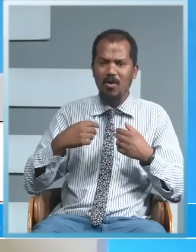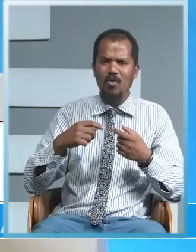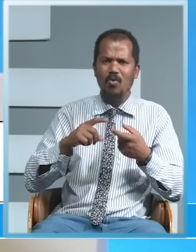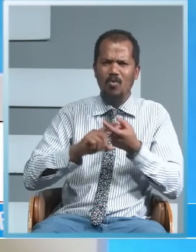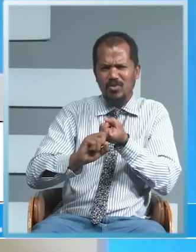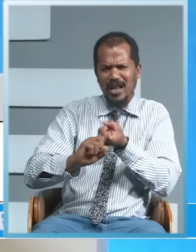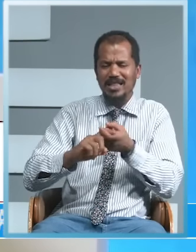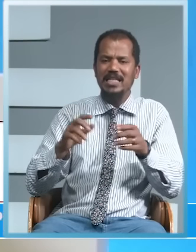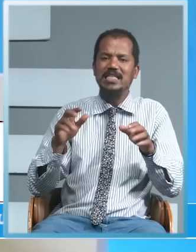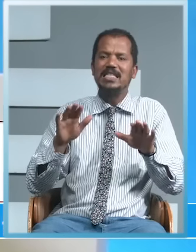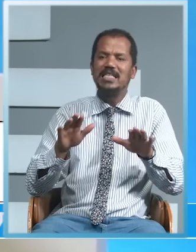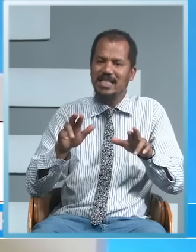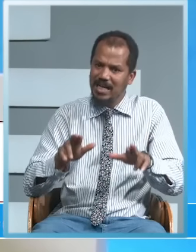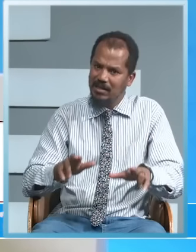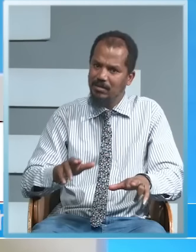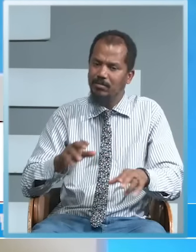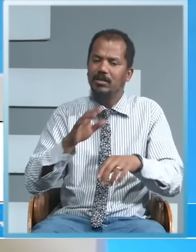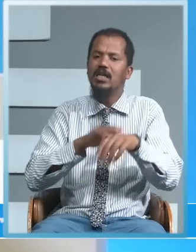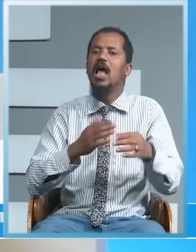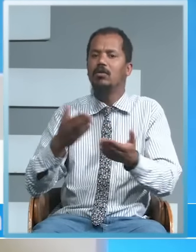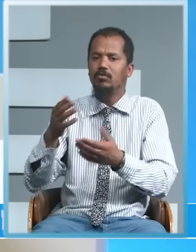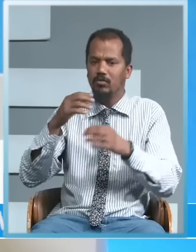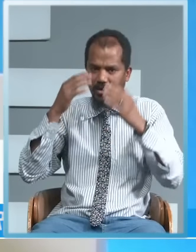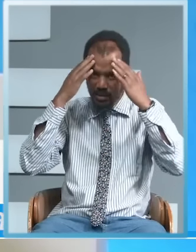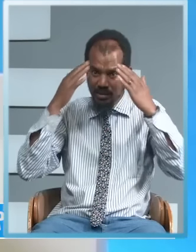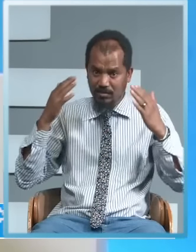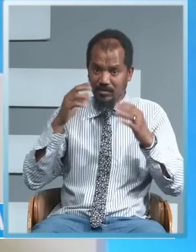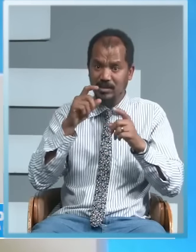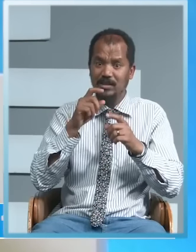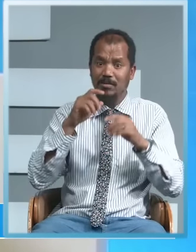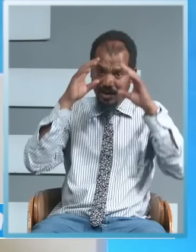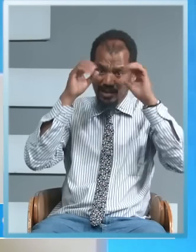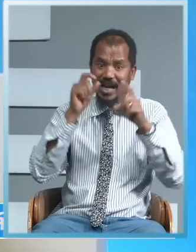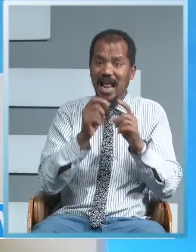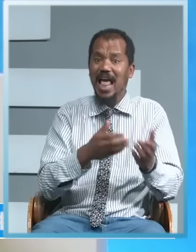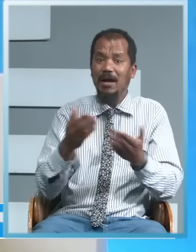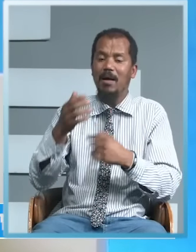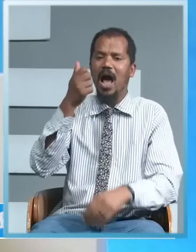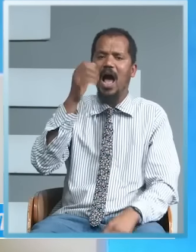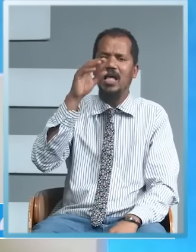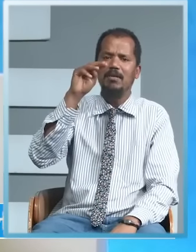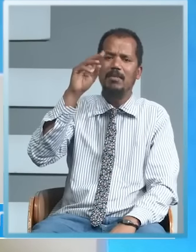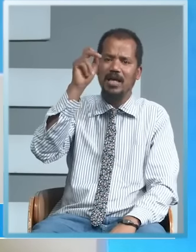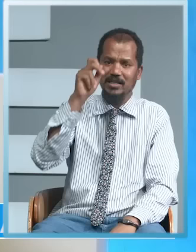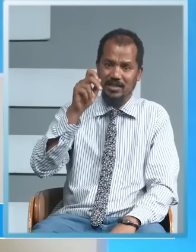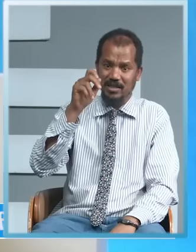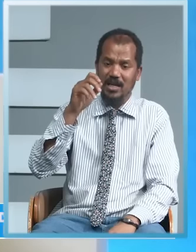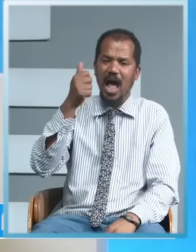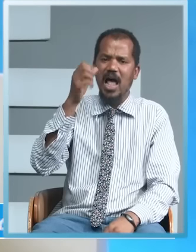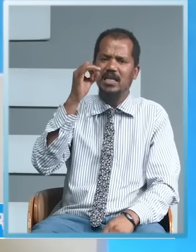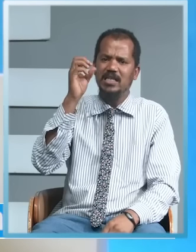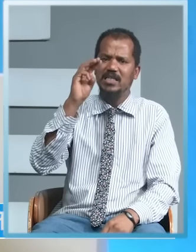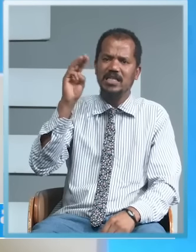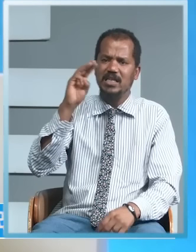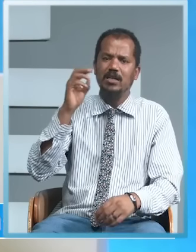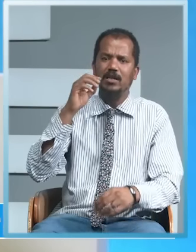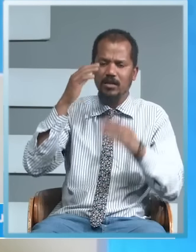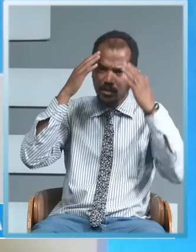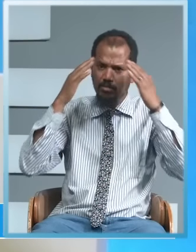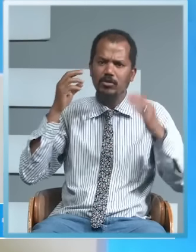ውጥረት እንዲረግብ ጥሪ አቀረቡ። የግብፅ ፕሬዝዳንት ቃል አቀባይ አህመድ ፋሚ አልሲሲ ግብፅ ከሶማሊያ